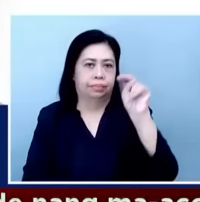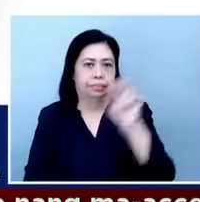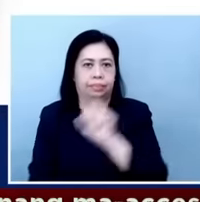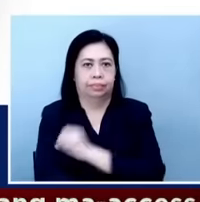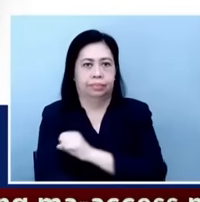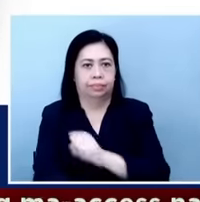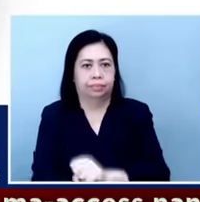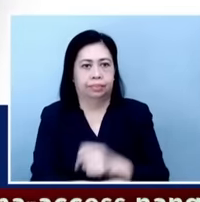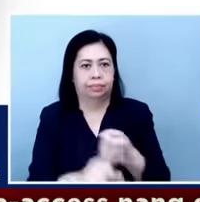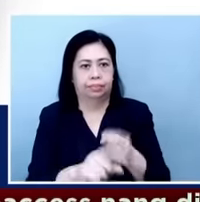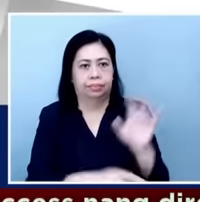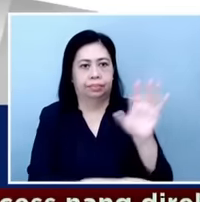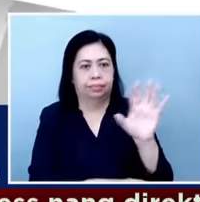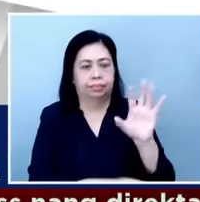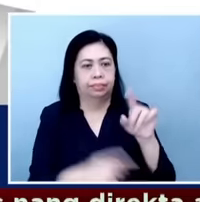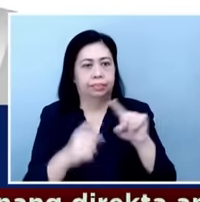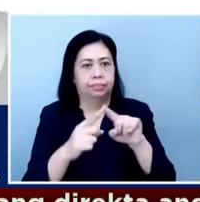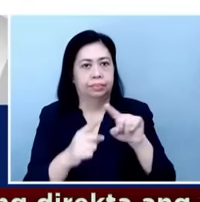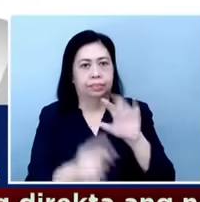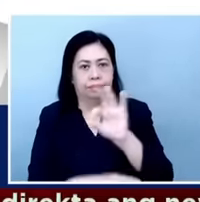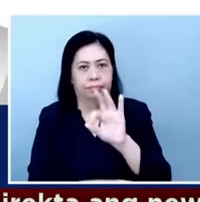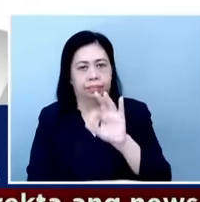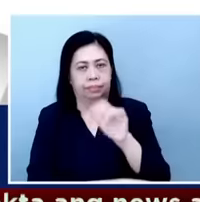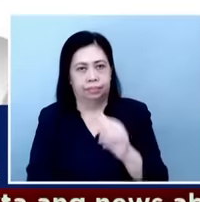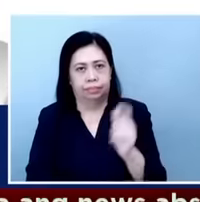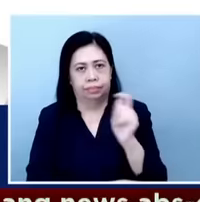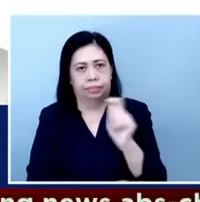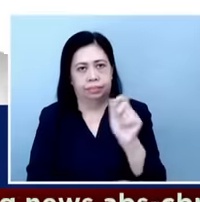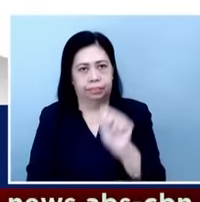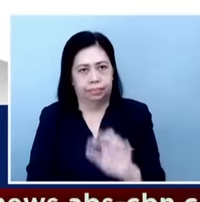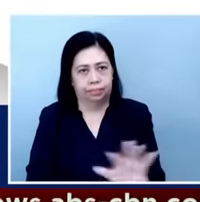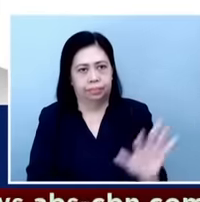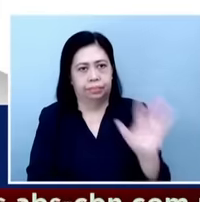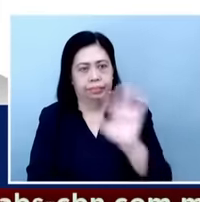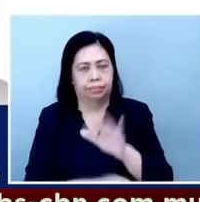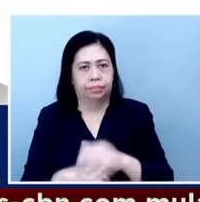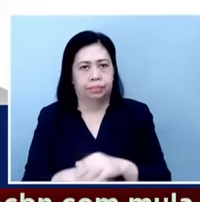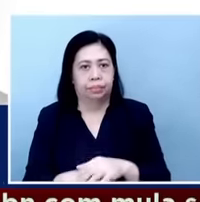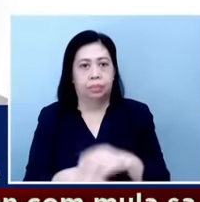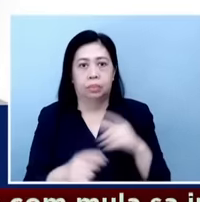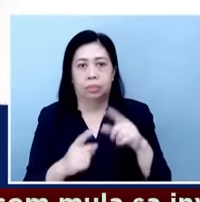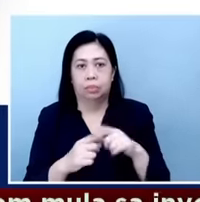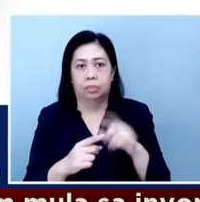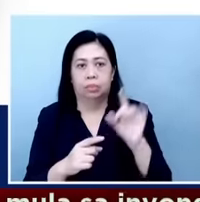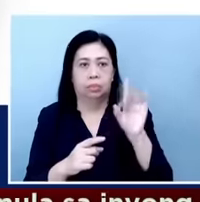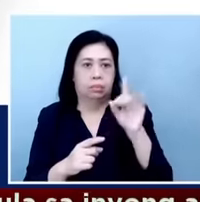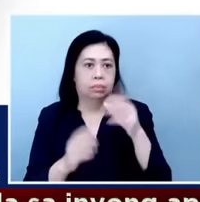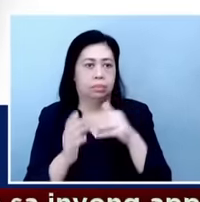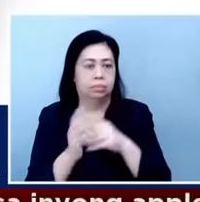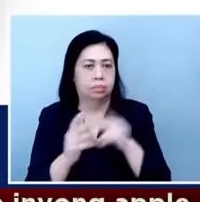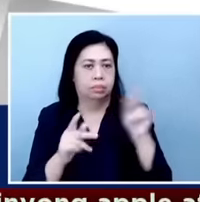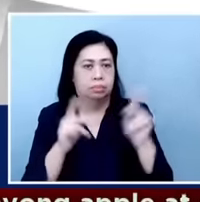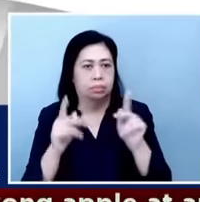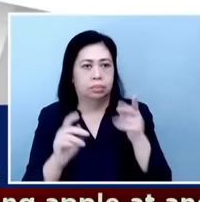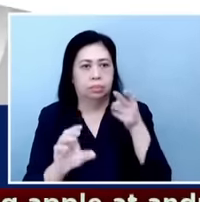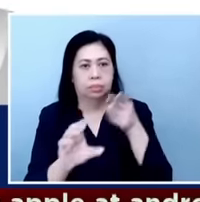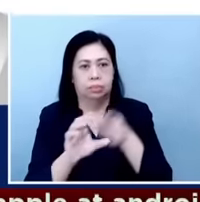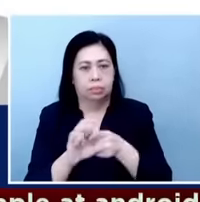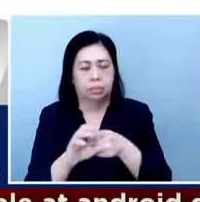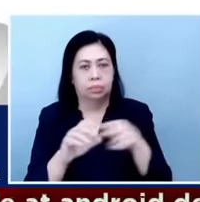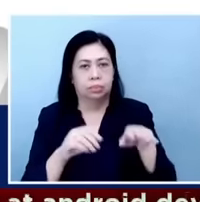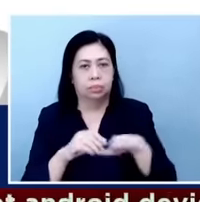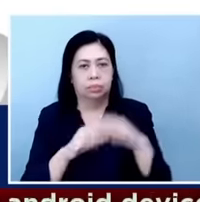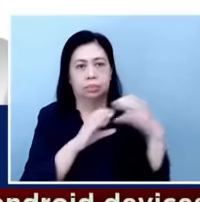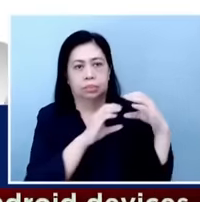alas 5 hanggang alas 9 ngayong Martes ng umaga. Umabot naman sa 18,000 ang mga debotong lumahok sa traslasyon